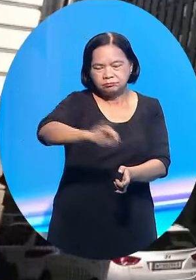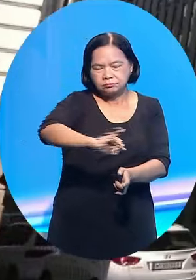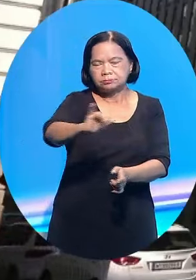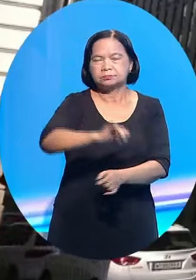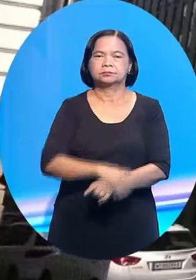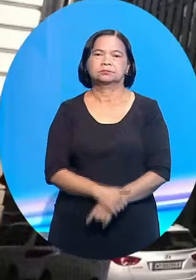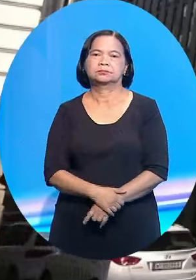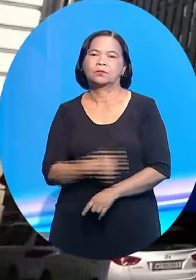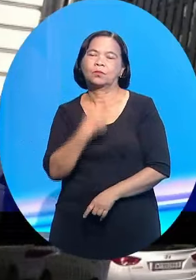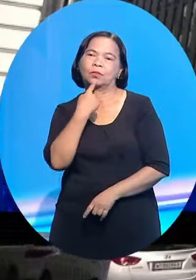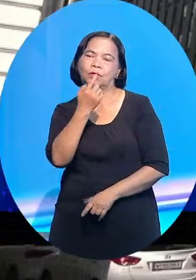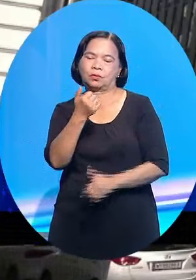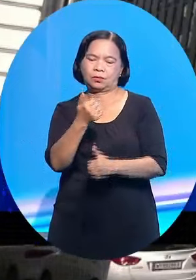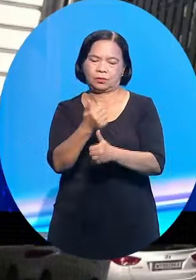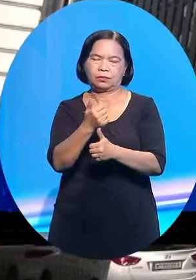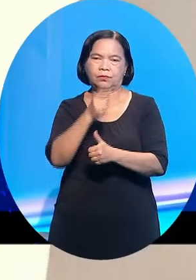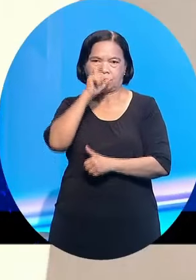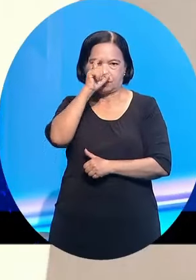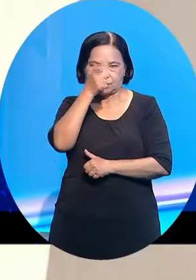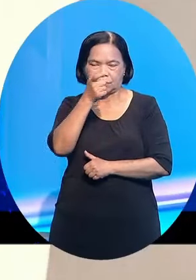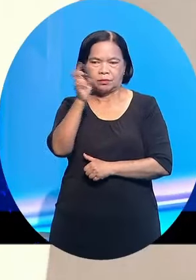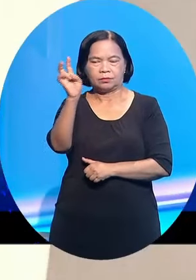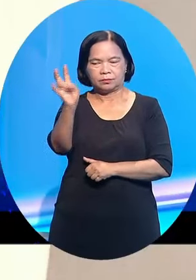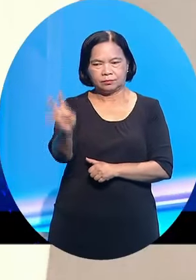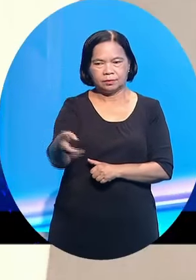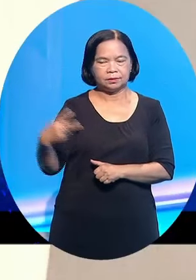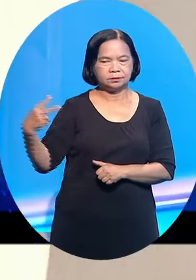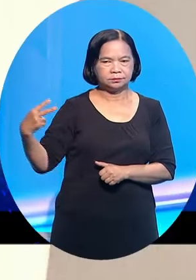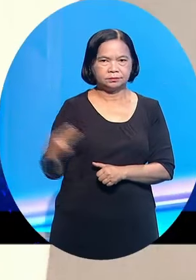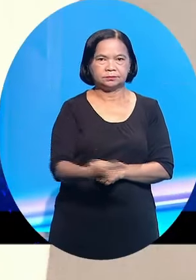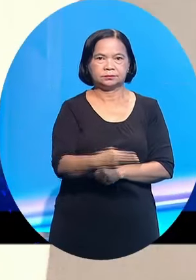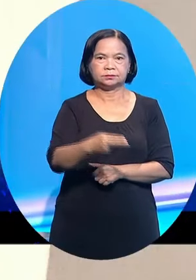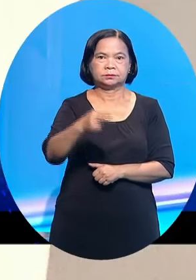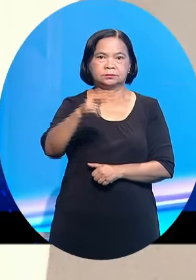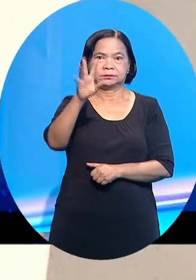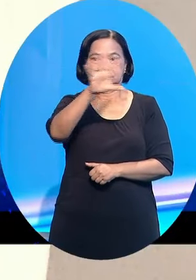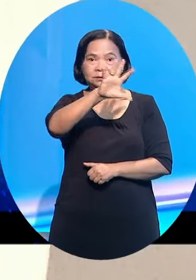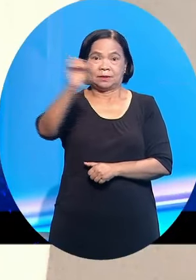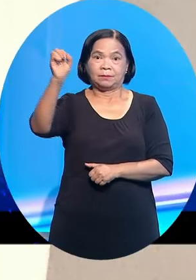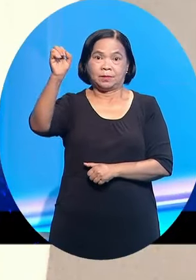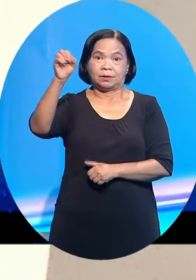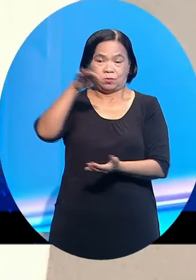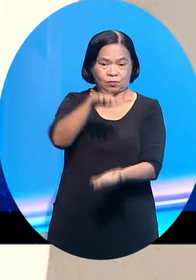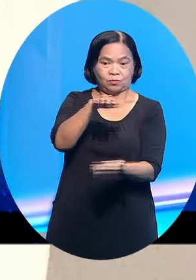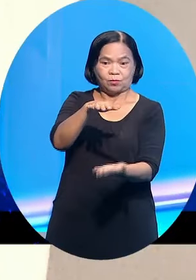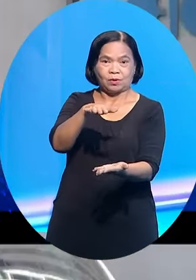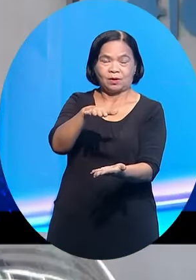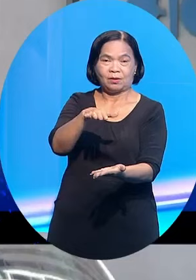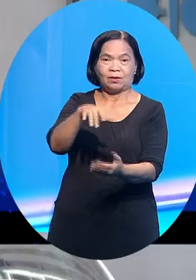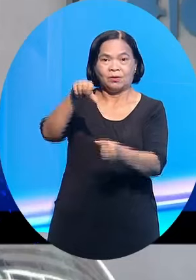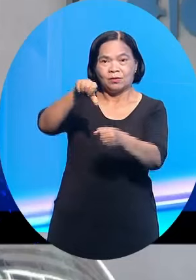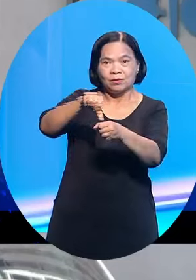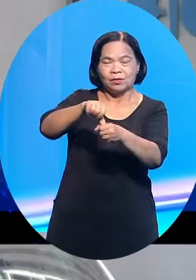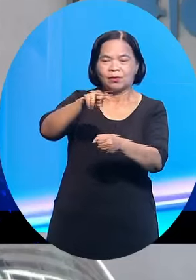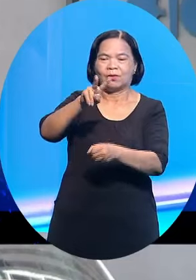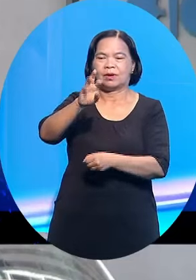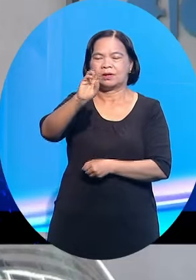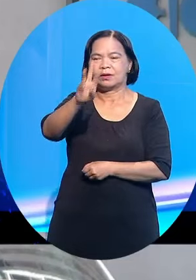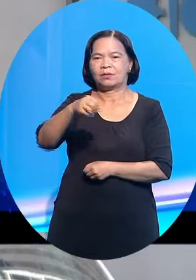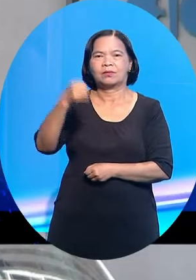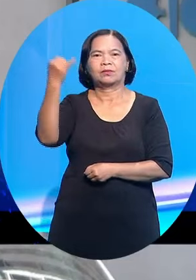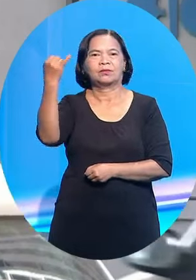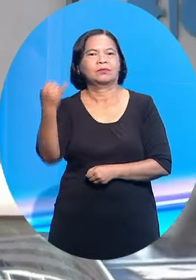Tuyên bố của chính phủ Nga cho biết nước này sẽ thực thi quyết định cắt giảm 500.000 thùng dầu mỗi ngày cho đến cuối năm 2023 so với mức khai